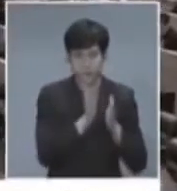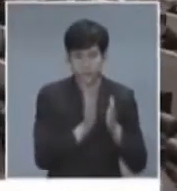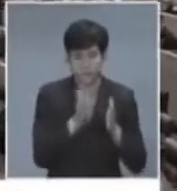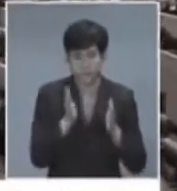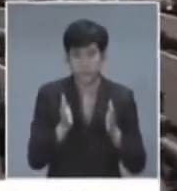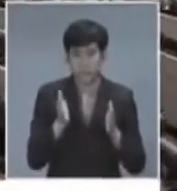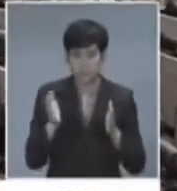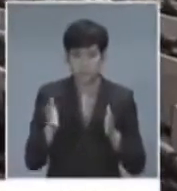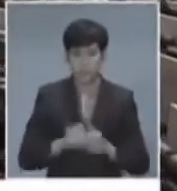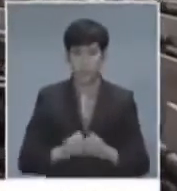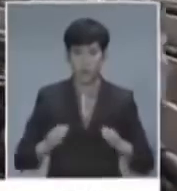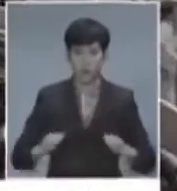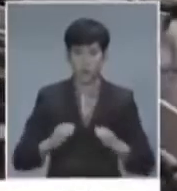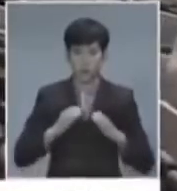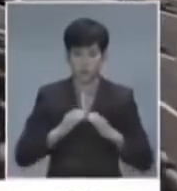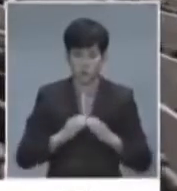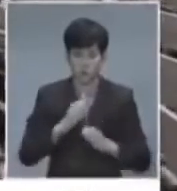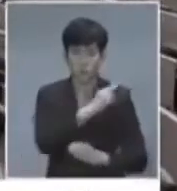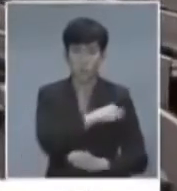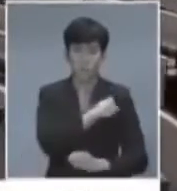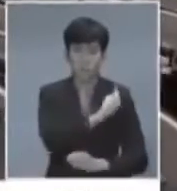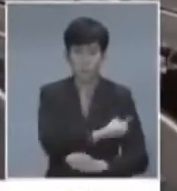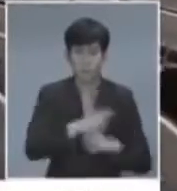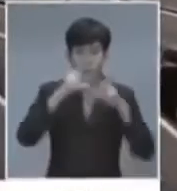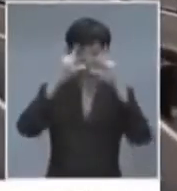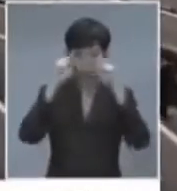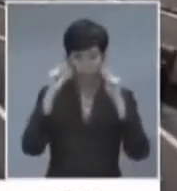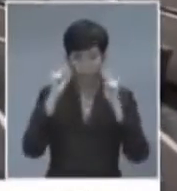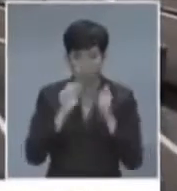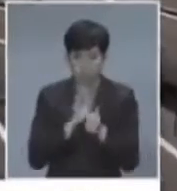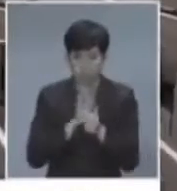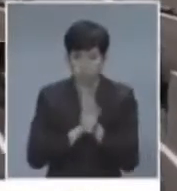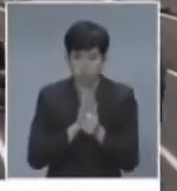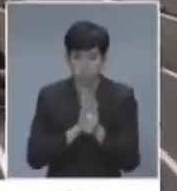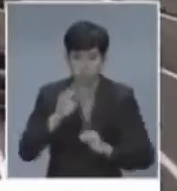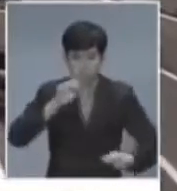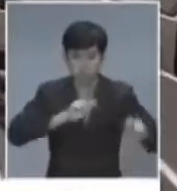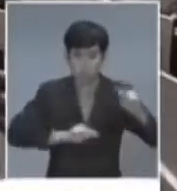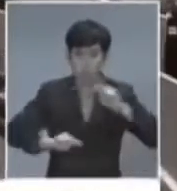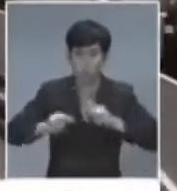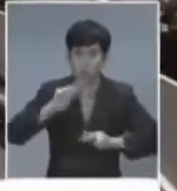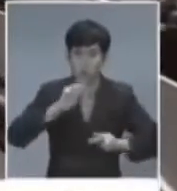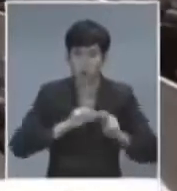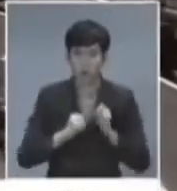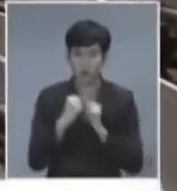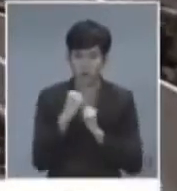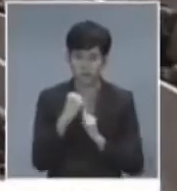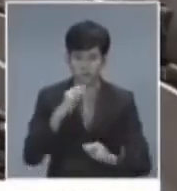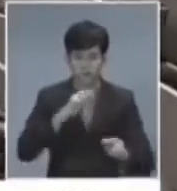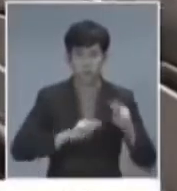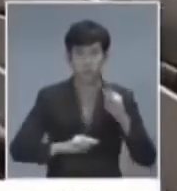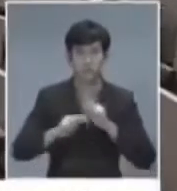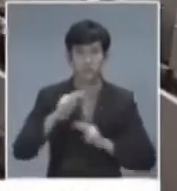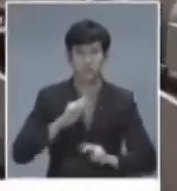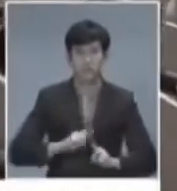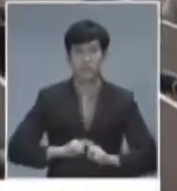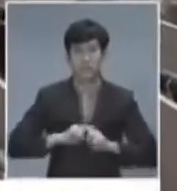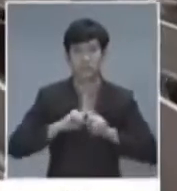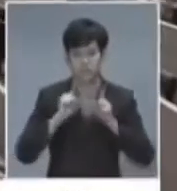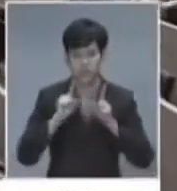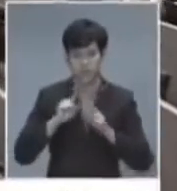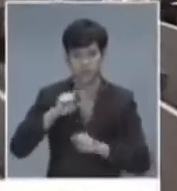แม้คณะแพทย์จะได้ถวายการรักษาอย่างใกล้ชิดจนสุดความสามารถแต่พระอาการประชวร